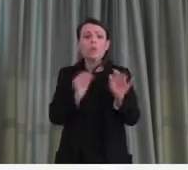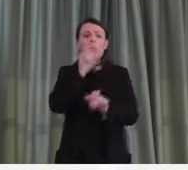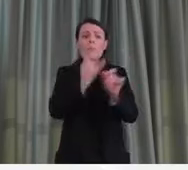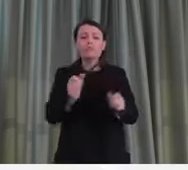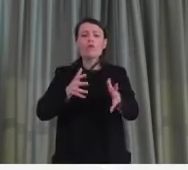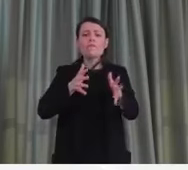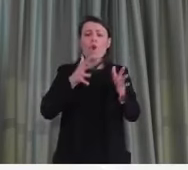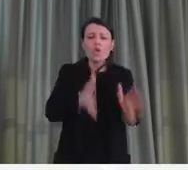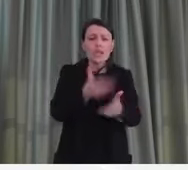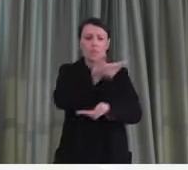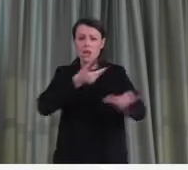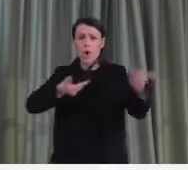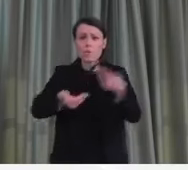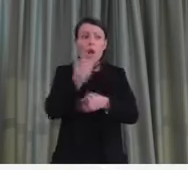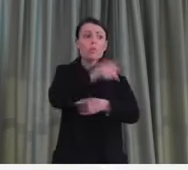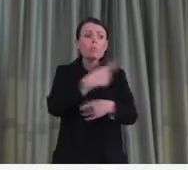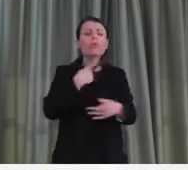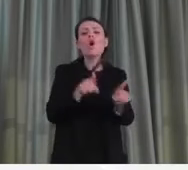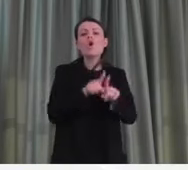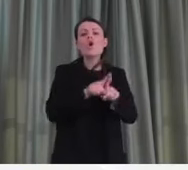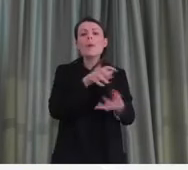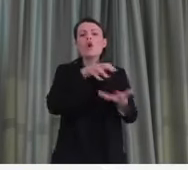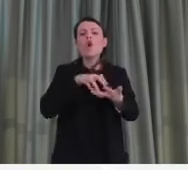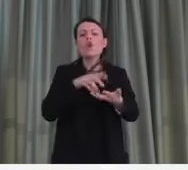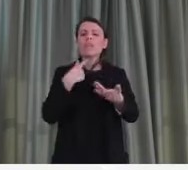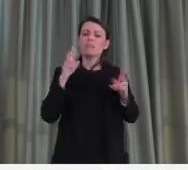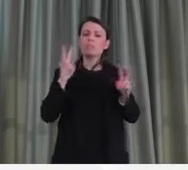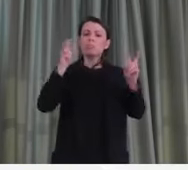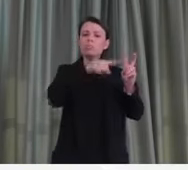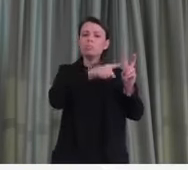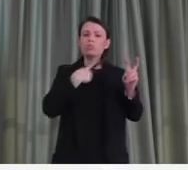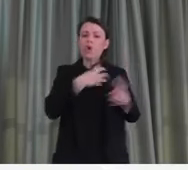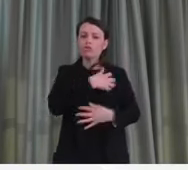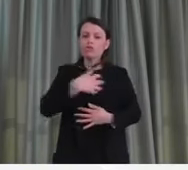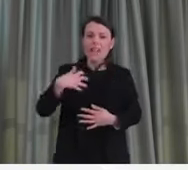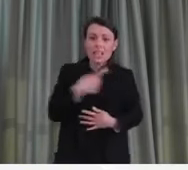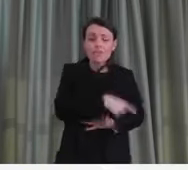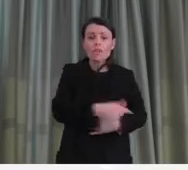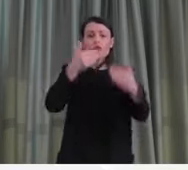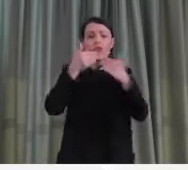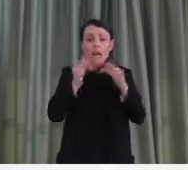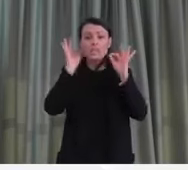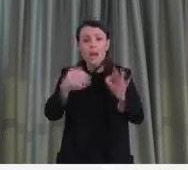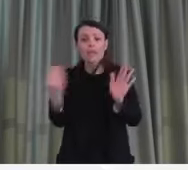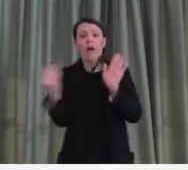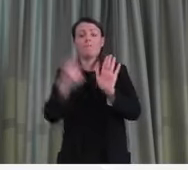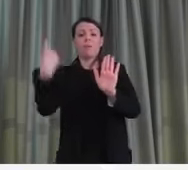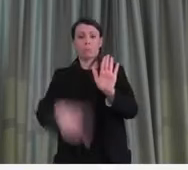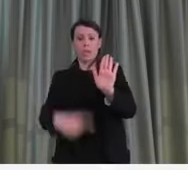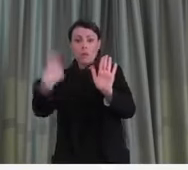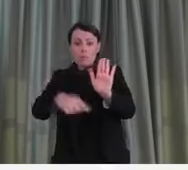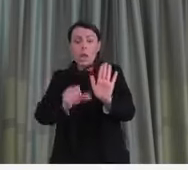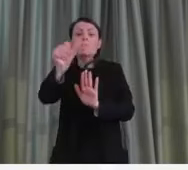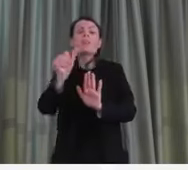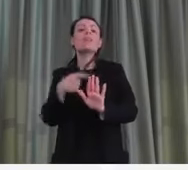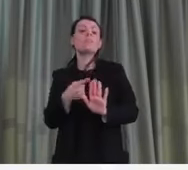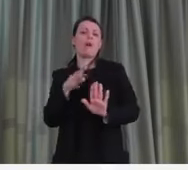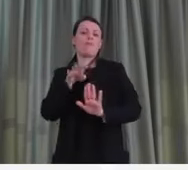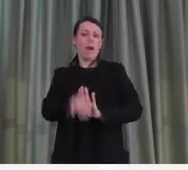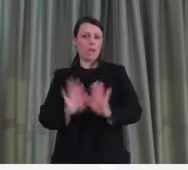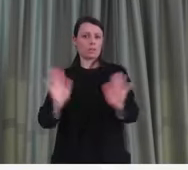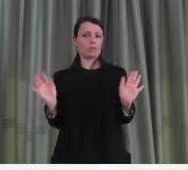per riuscire ad arrivare a un'applicazione di questo tipo è la prima fase quindi la prima fase è una ricerca